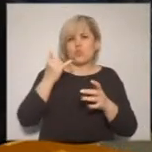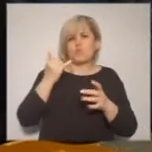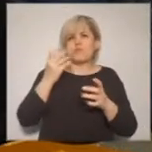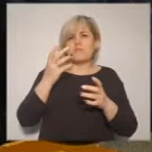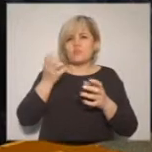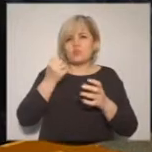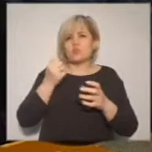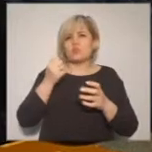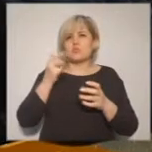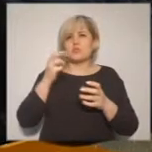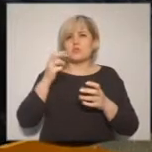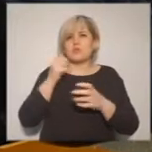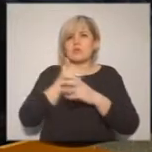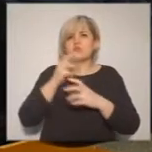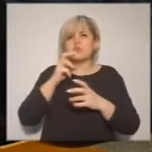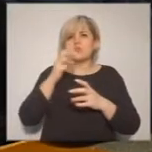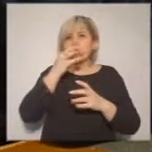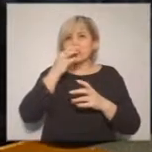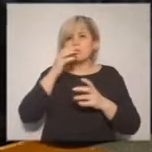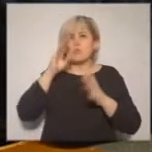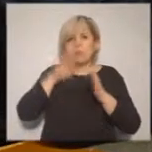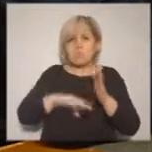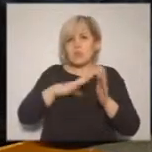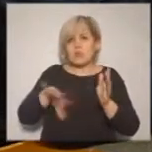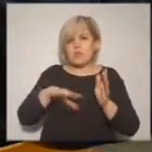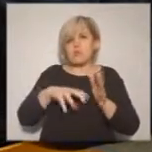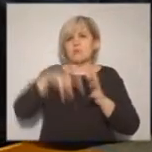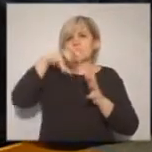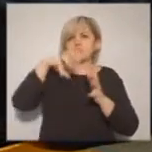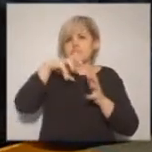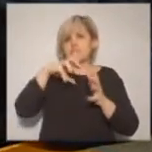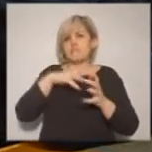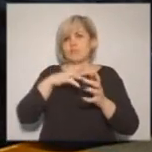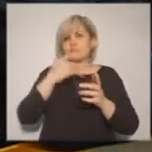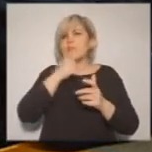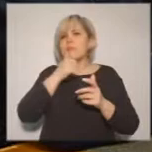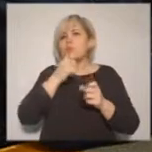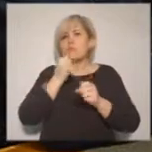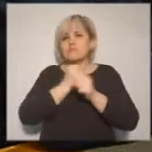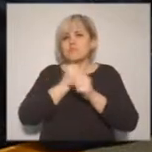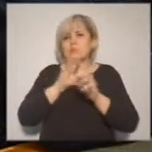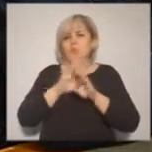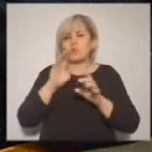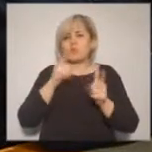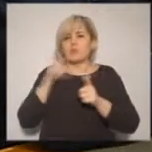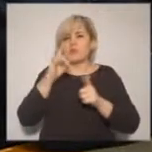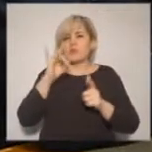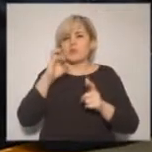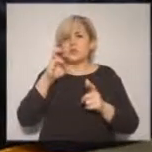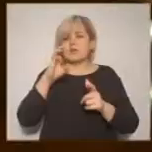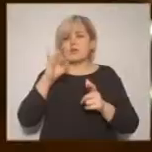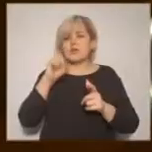везде разные пишут. Главное, чтобы яйцо не тонуло в этом растворе. Вот сейчас мы попробуем такой